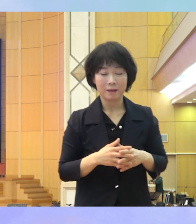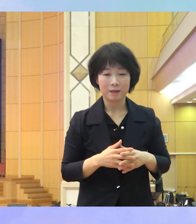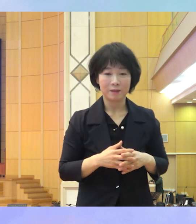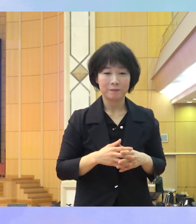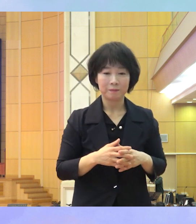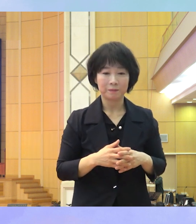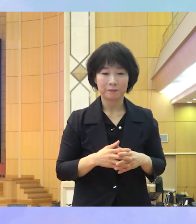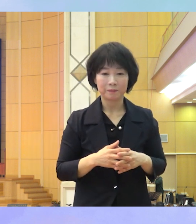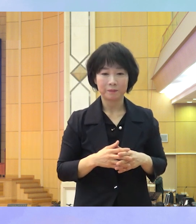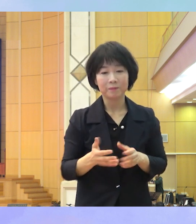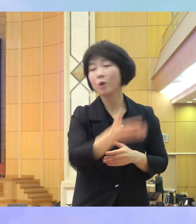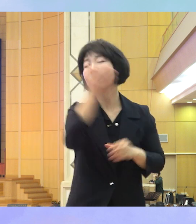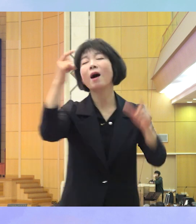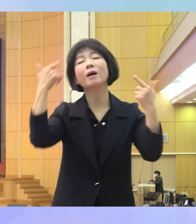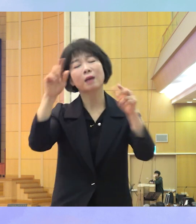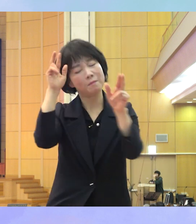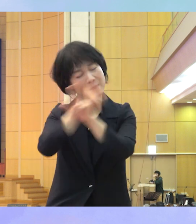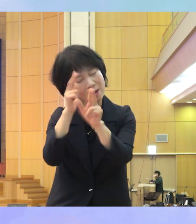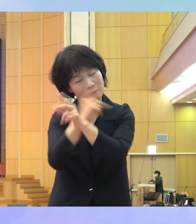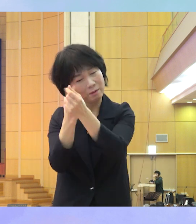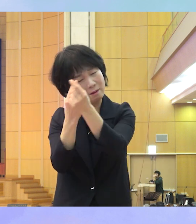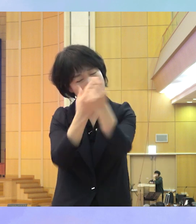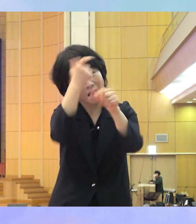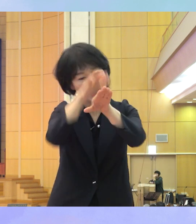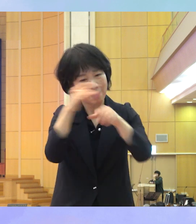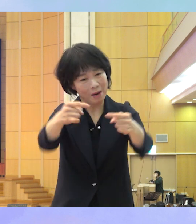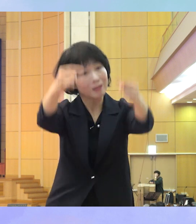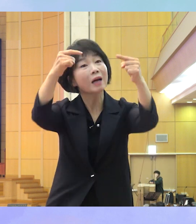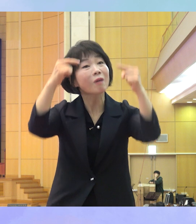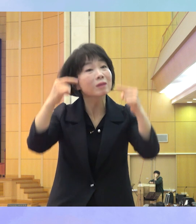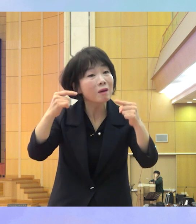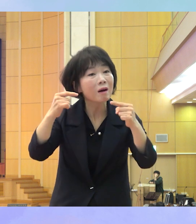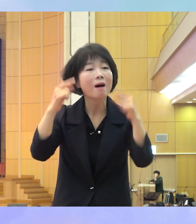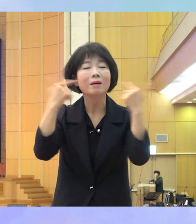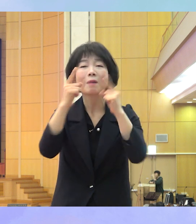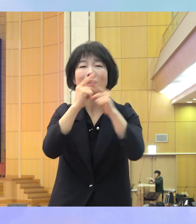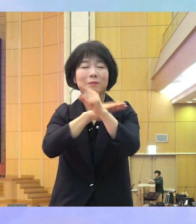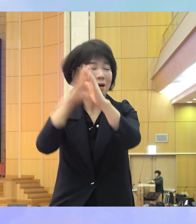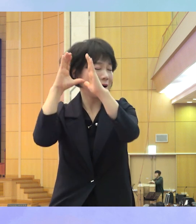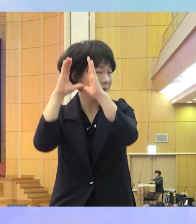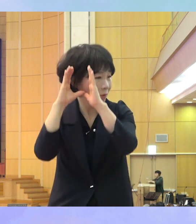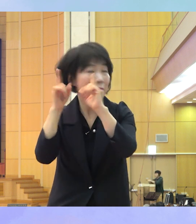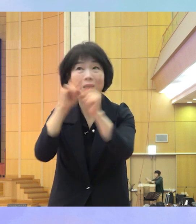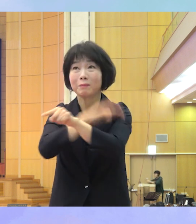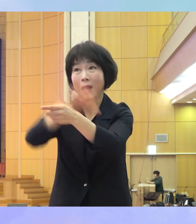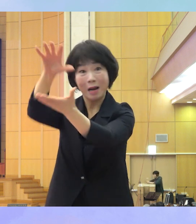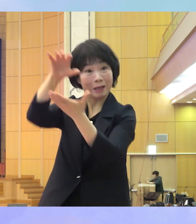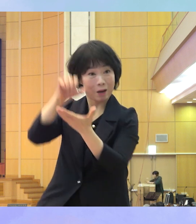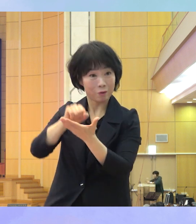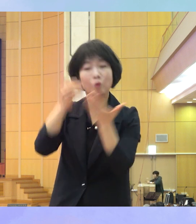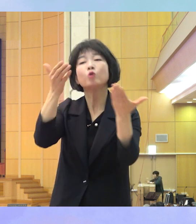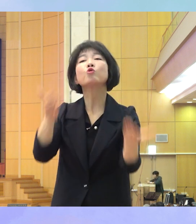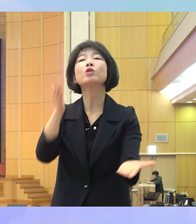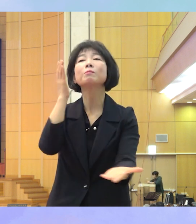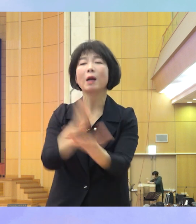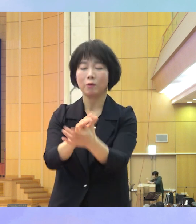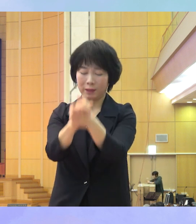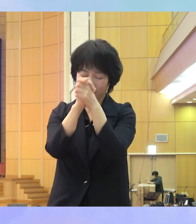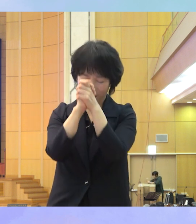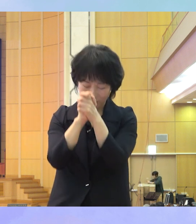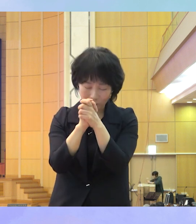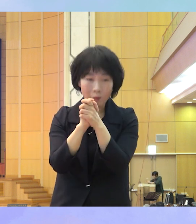그러니까 예배는 항상 나와서 말씀 듣고, 항상 기도하더라도 항상 쉬지 말고 기도하고,